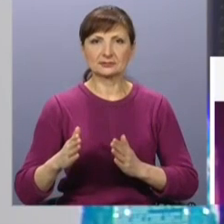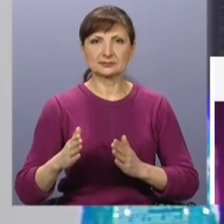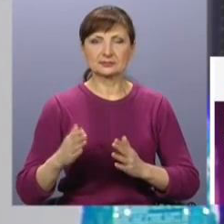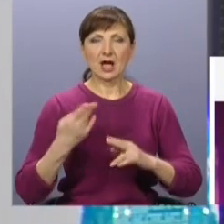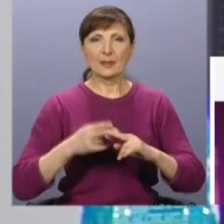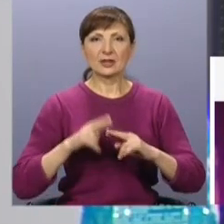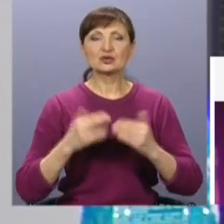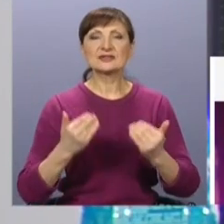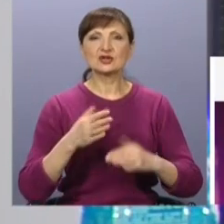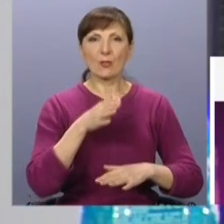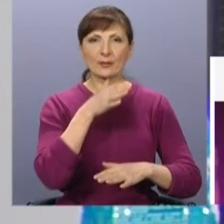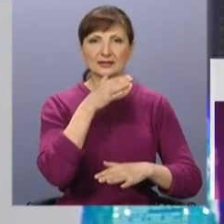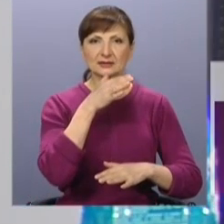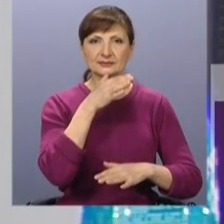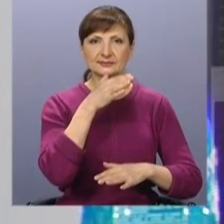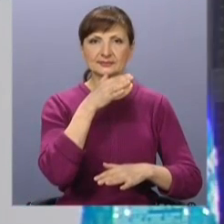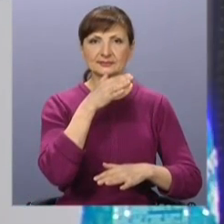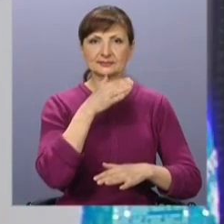Потому что на настоящий момент